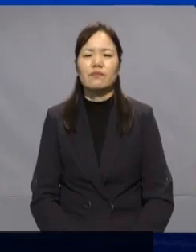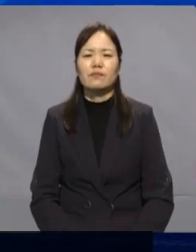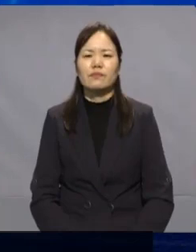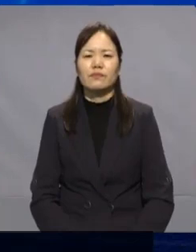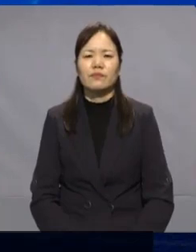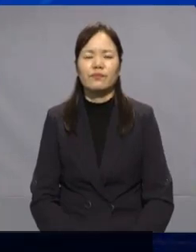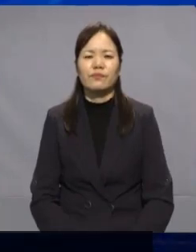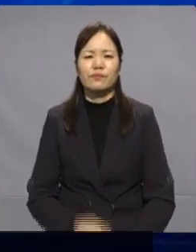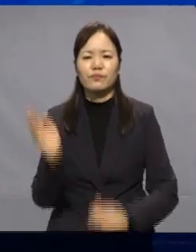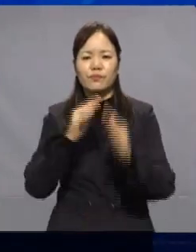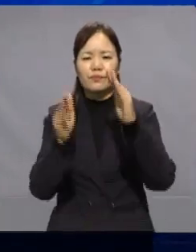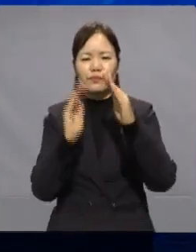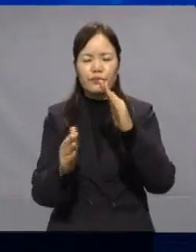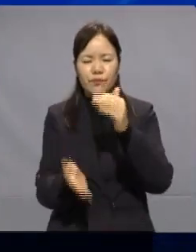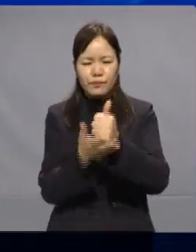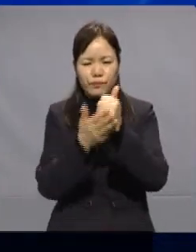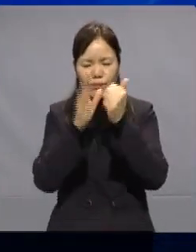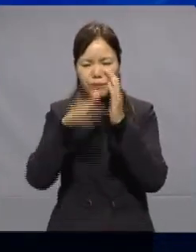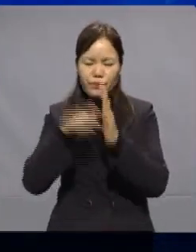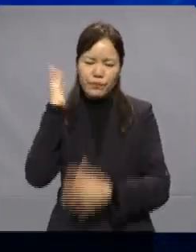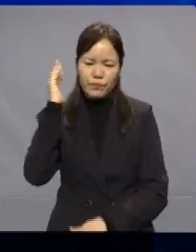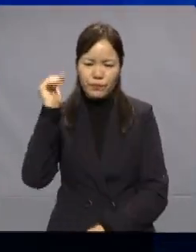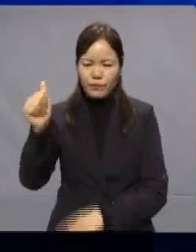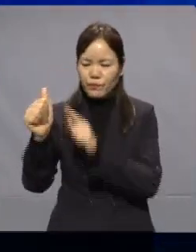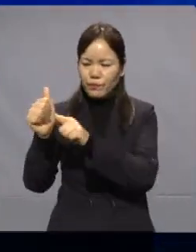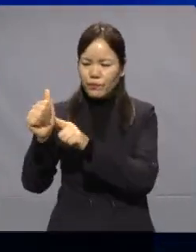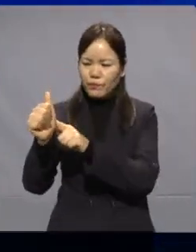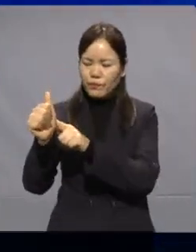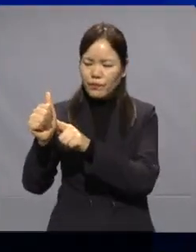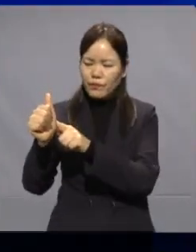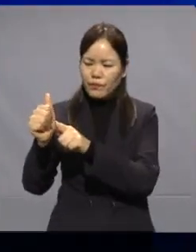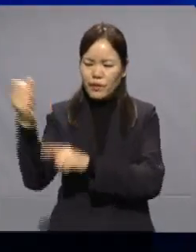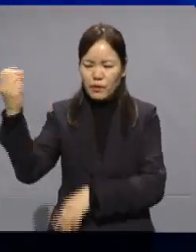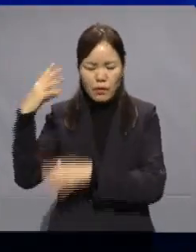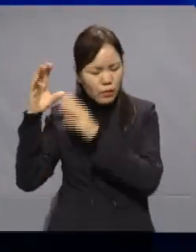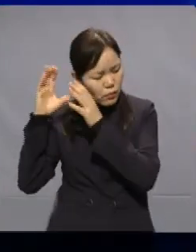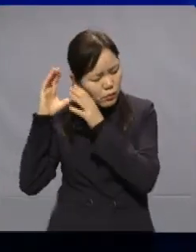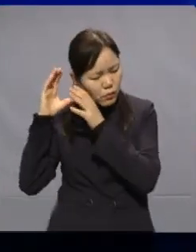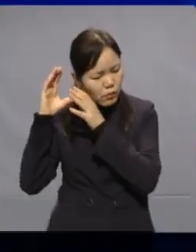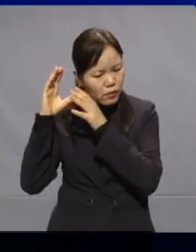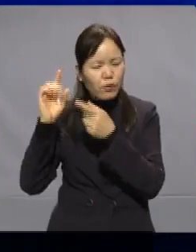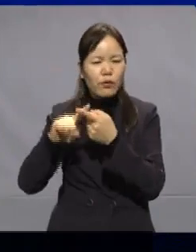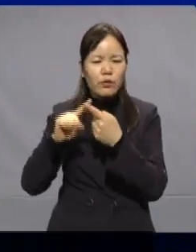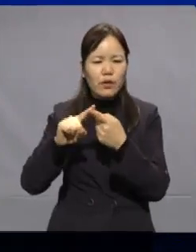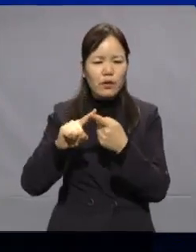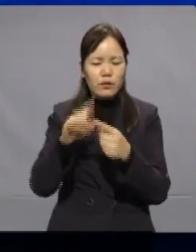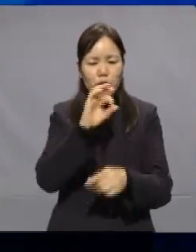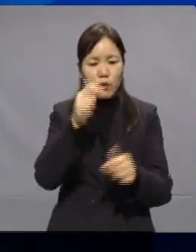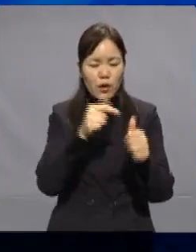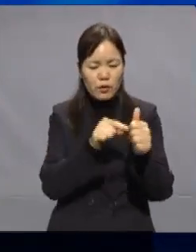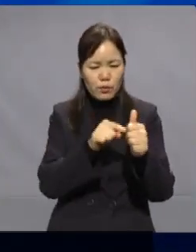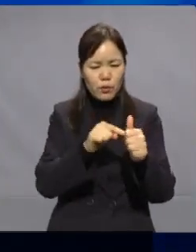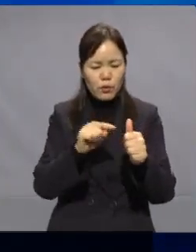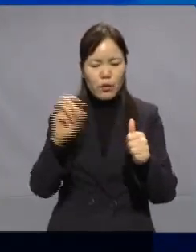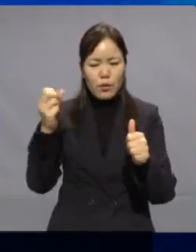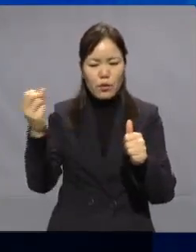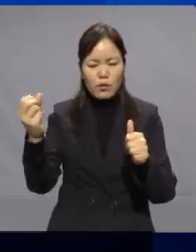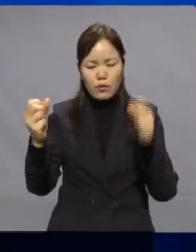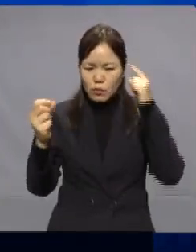네 공천 때 대통령의 말을 들어야겠다고 한 것을 안철수보가 되므로 만드냐